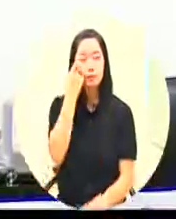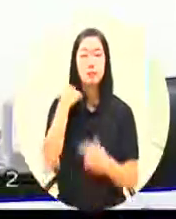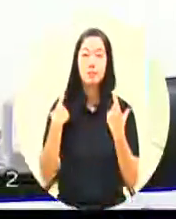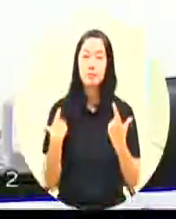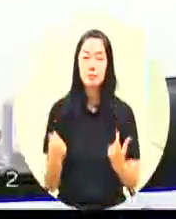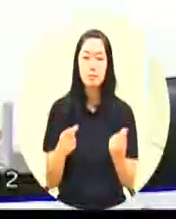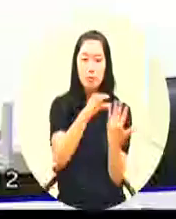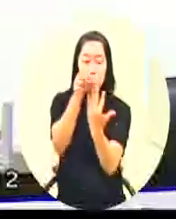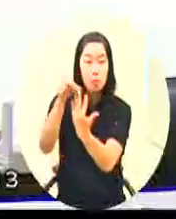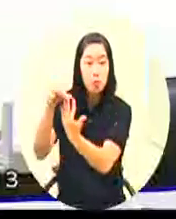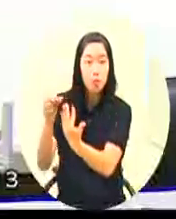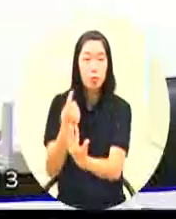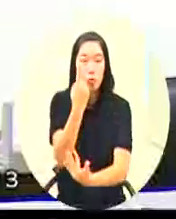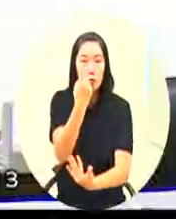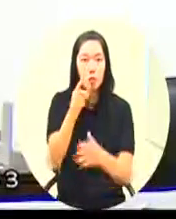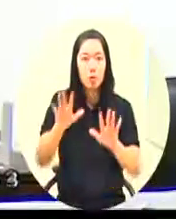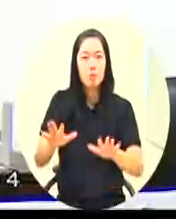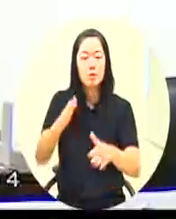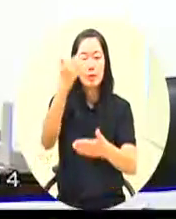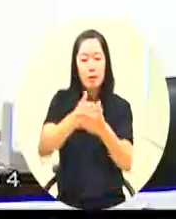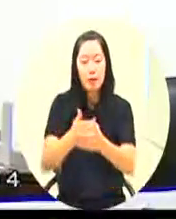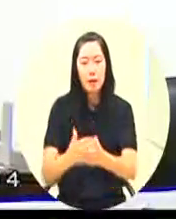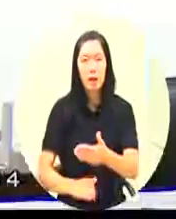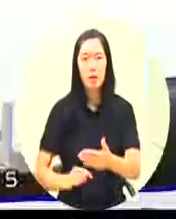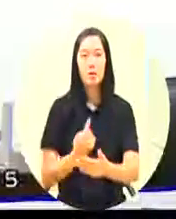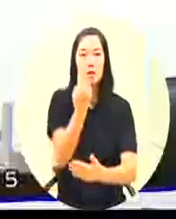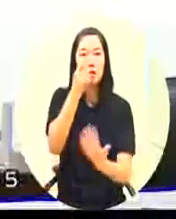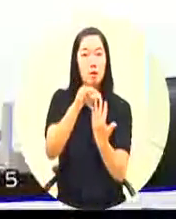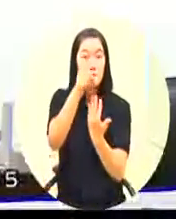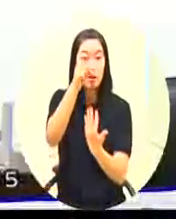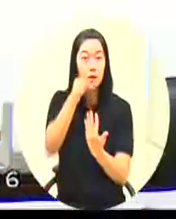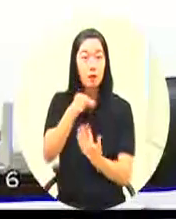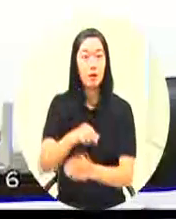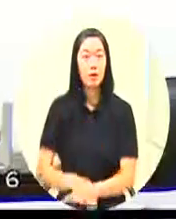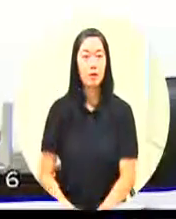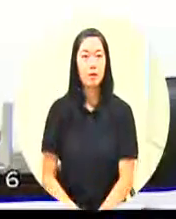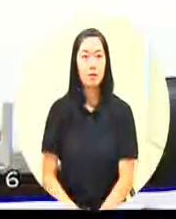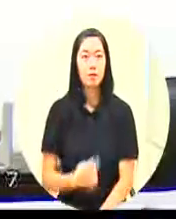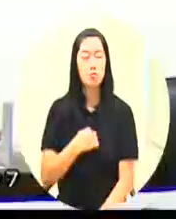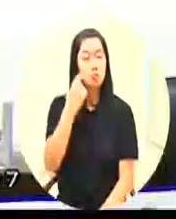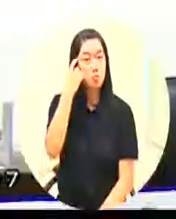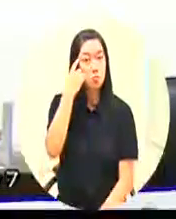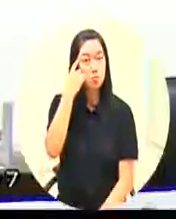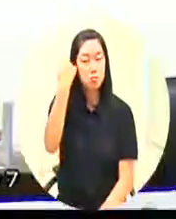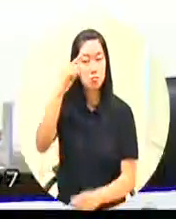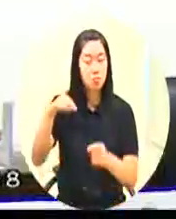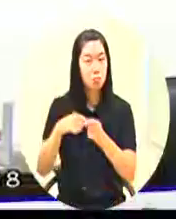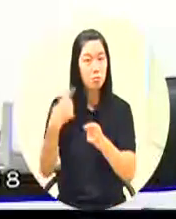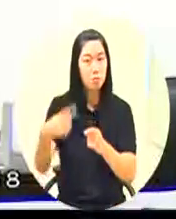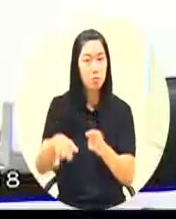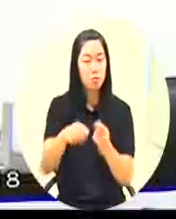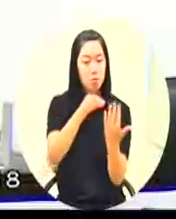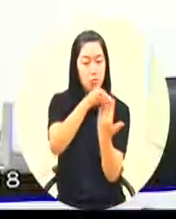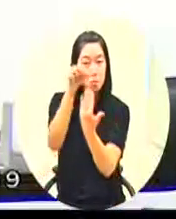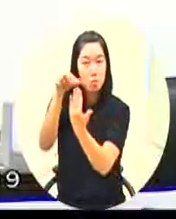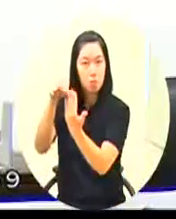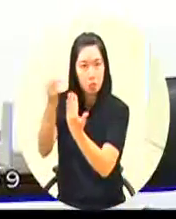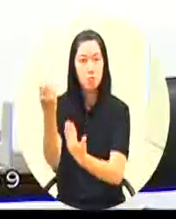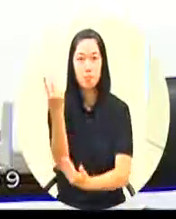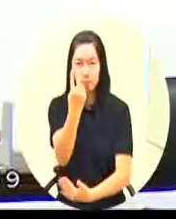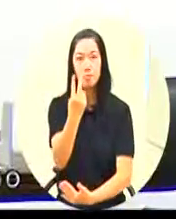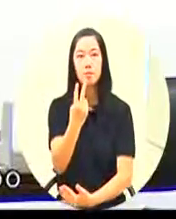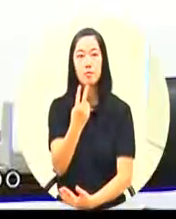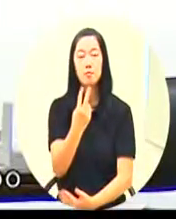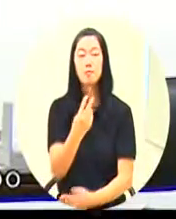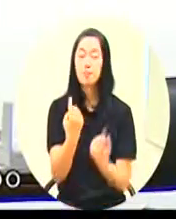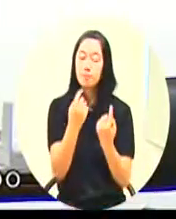他本来有全部的选择，突然间只剩一个选择，好不好？你们可以内部再讨论一下嘛。我认为明年应该要维持两个选择会比较好一